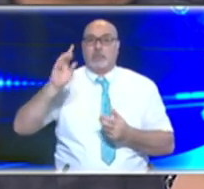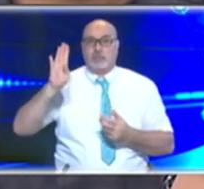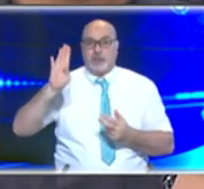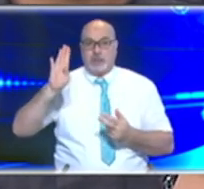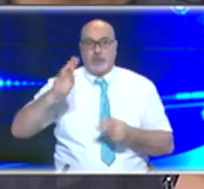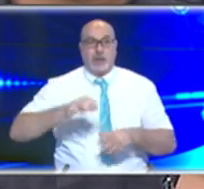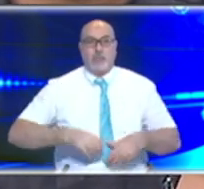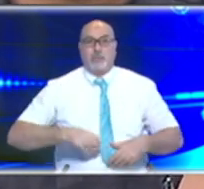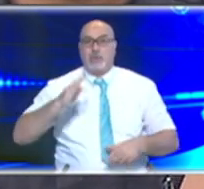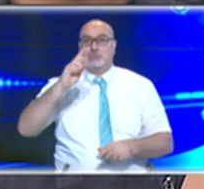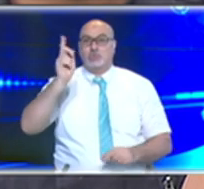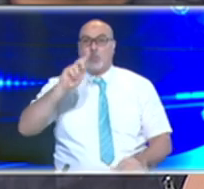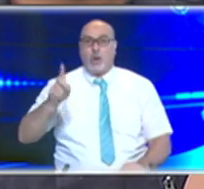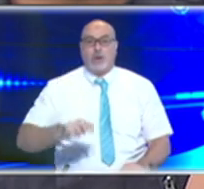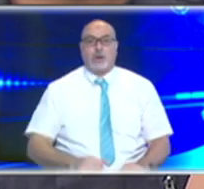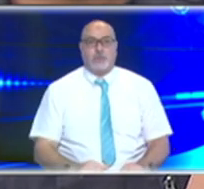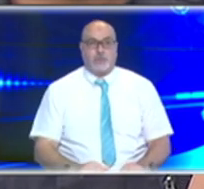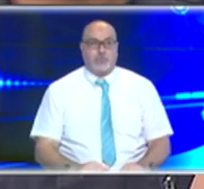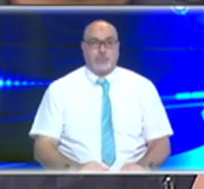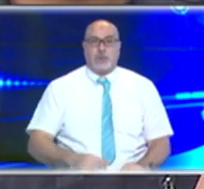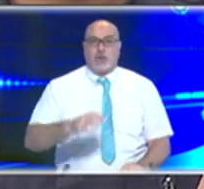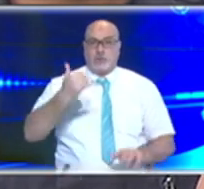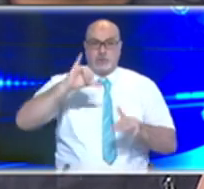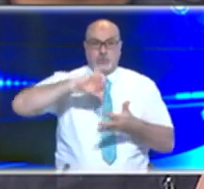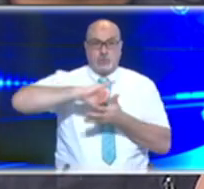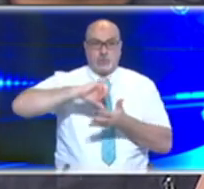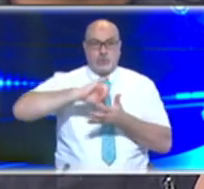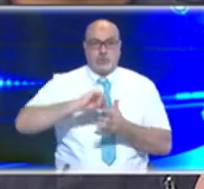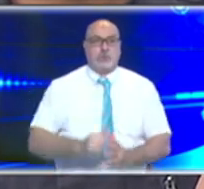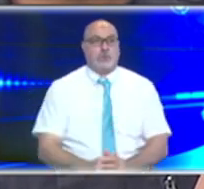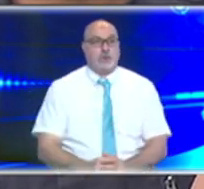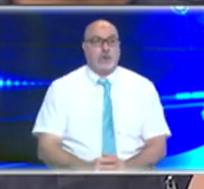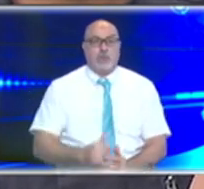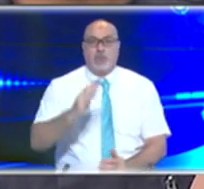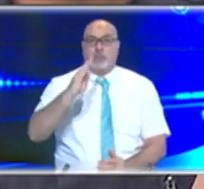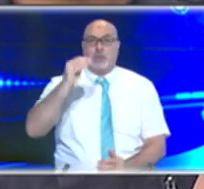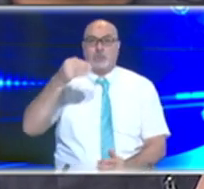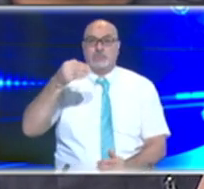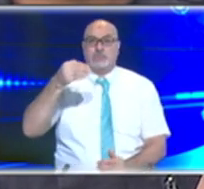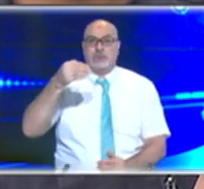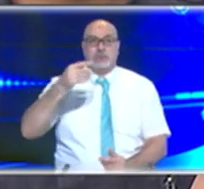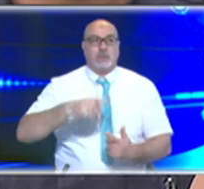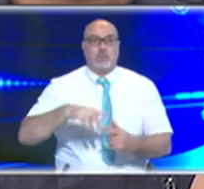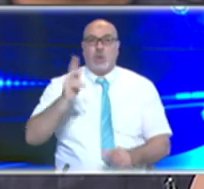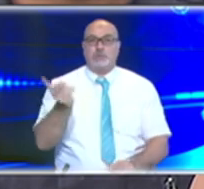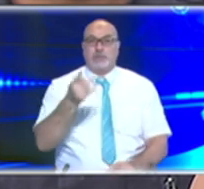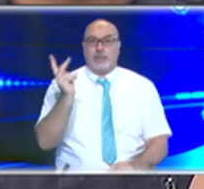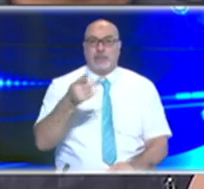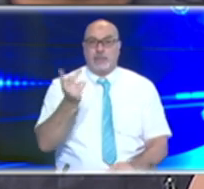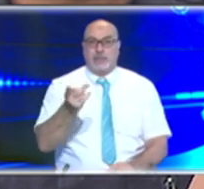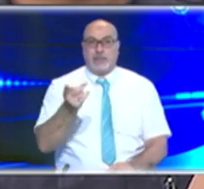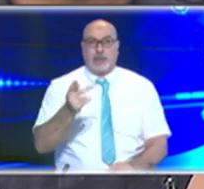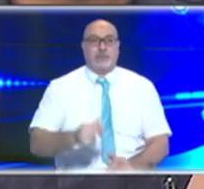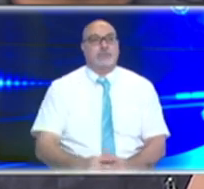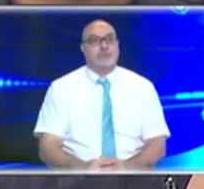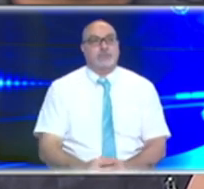بلدية باب الزوار، بلدية الجزائر الوسطى، وكذلك بلدية بيرمونتريس وبلدية حسين داي اللي رانا متواجدين فيها